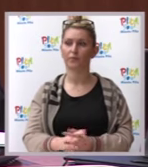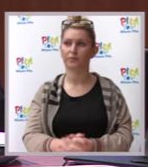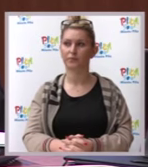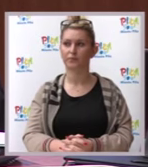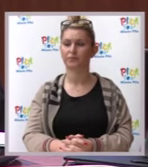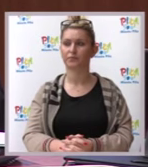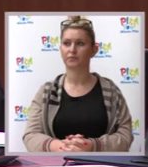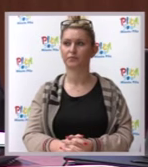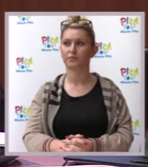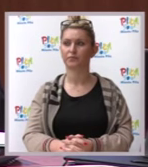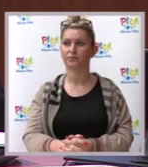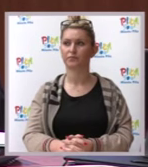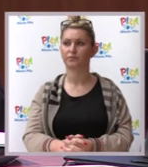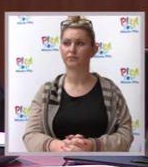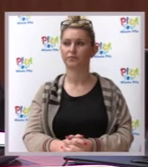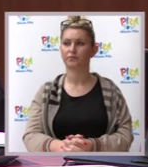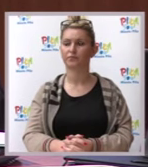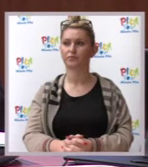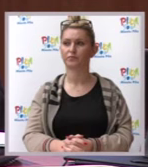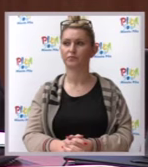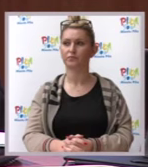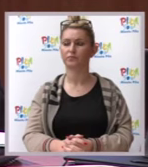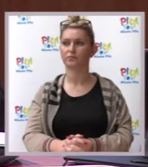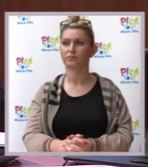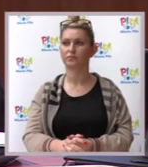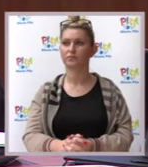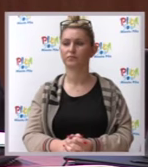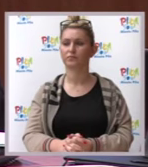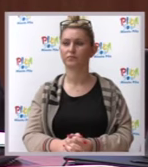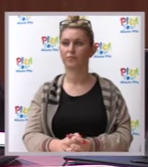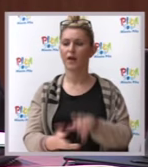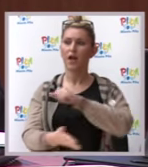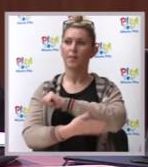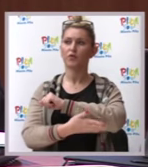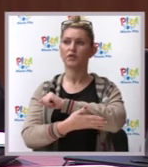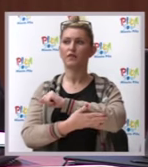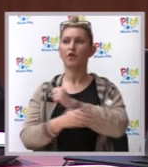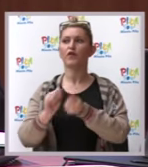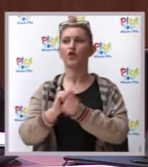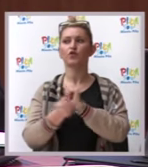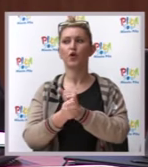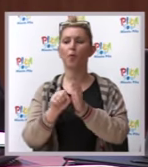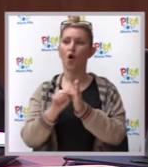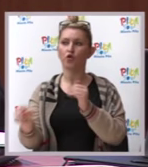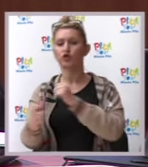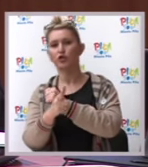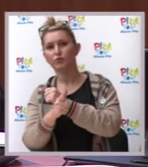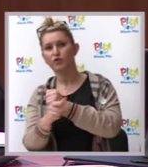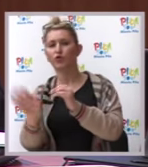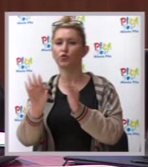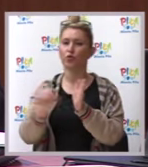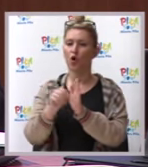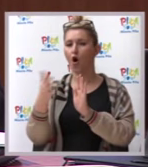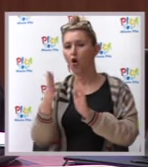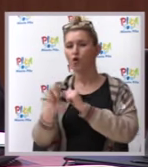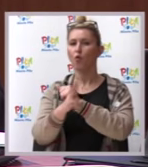Podstawowe stawki mieszczą się w przedziale 73 do 78% maksymalnej stawki. Cieszy